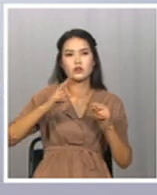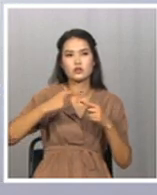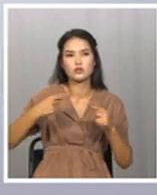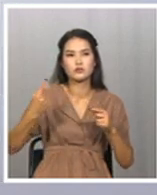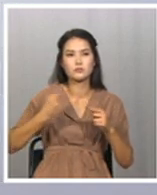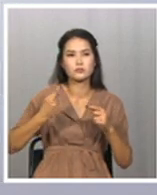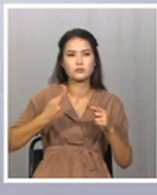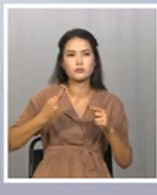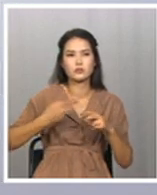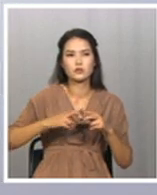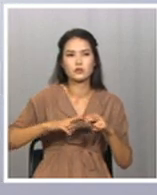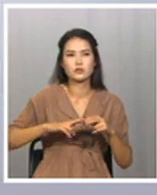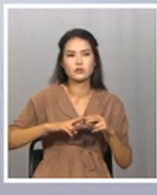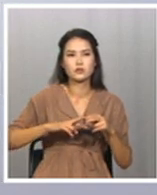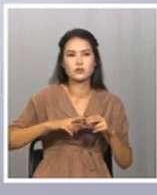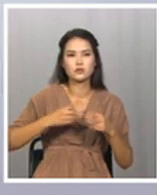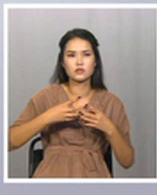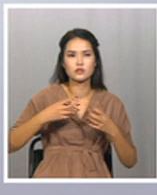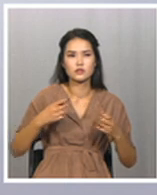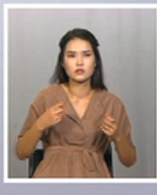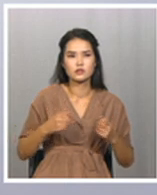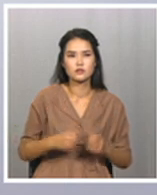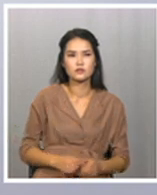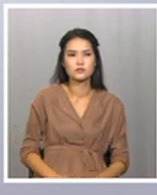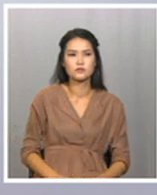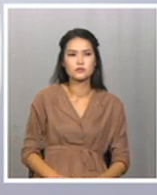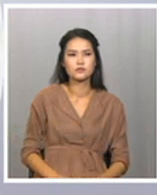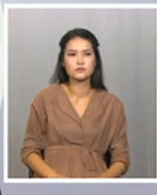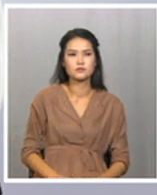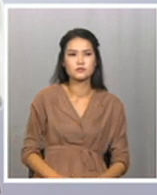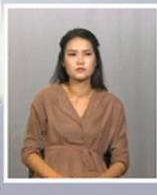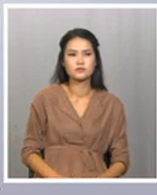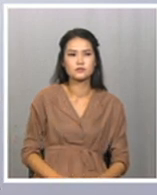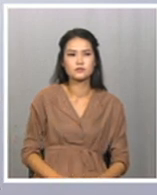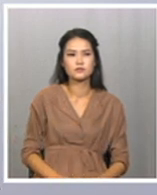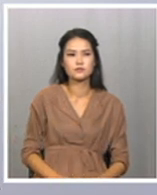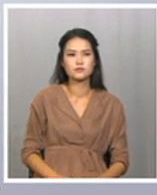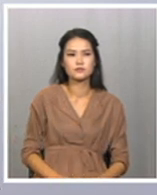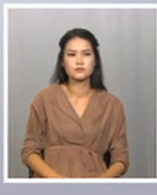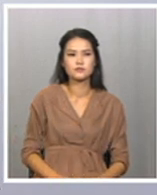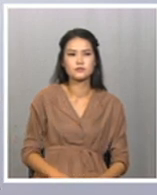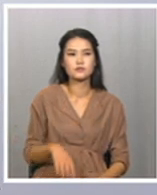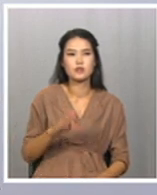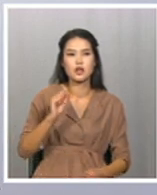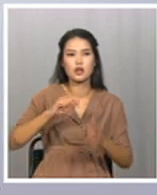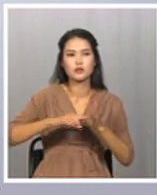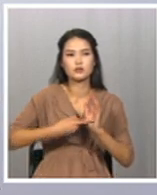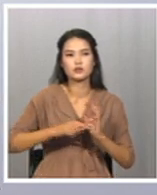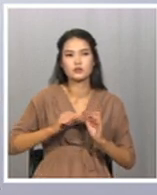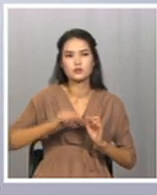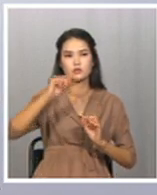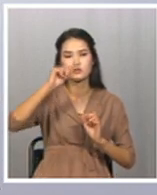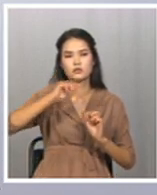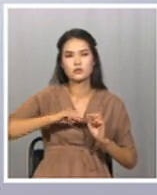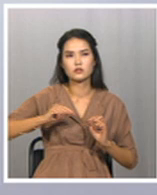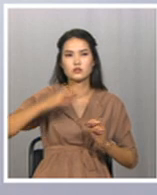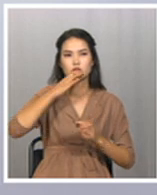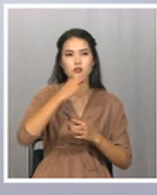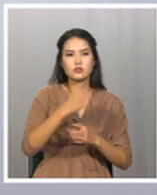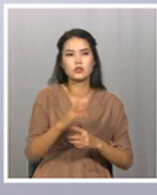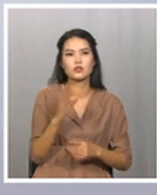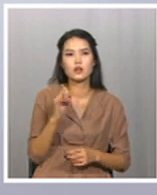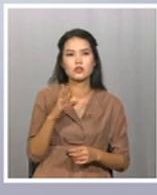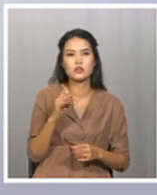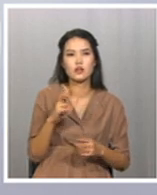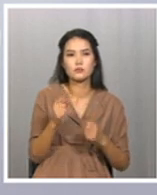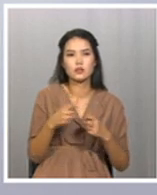болғанда, нормалдың теңдеуін жасайық. Яғни, бізде қандай да бір а нүктесінде жанама жүргізілді, жанаманың теңдеуін